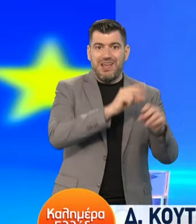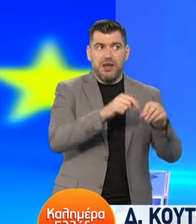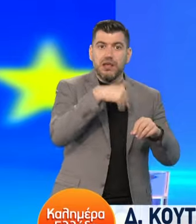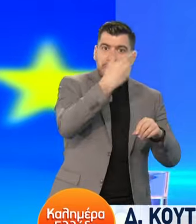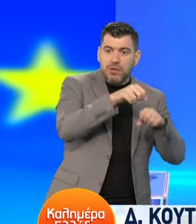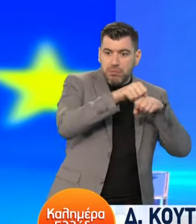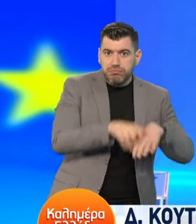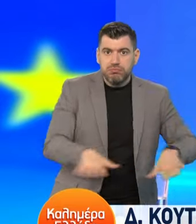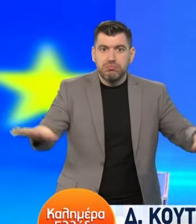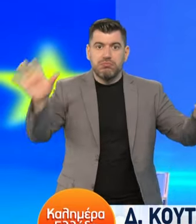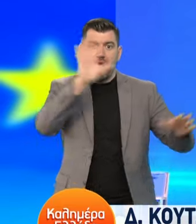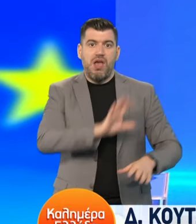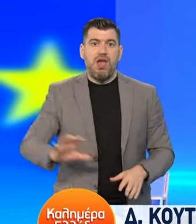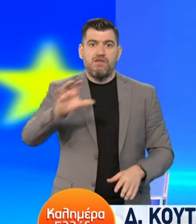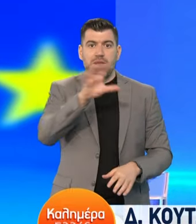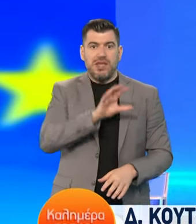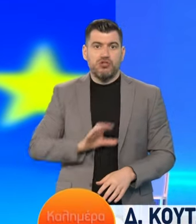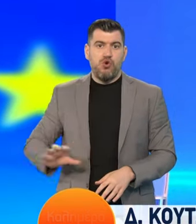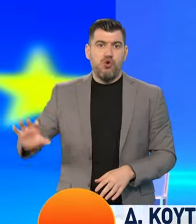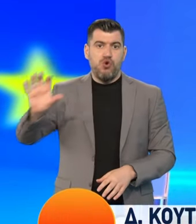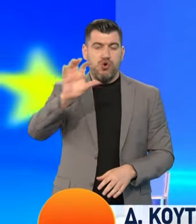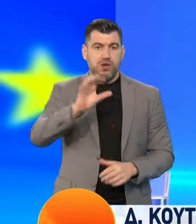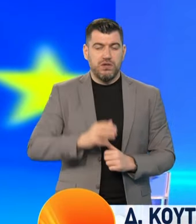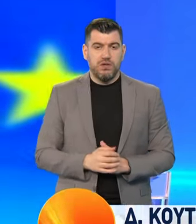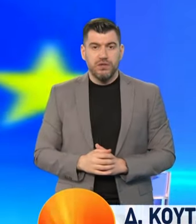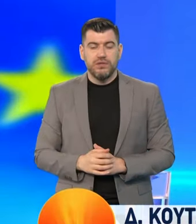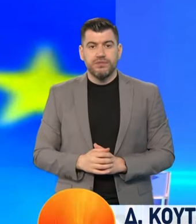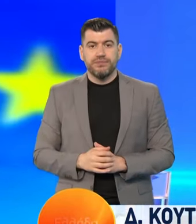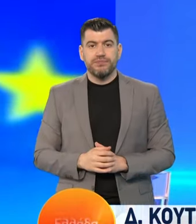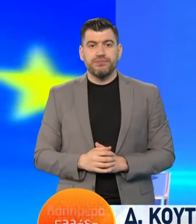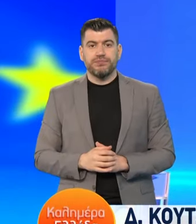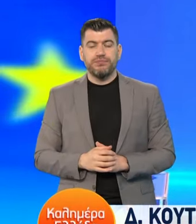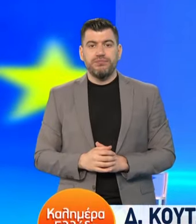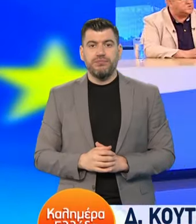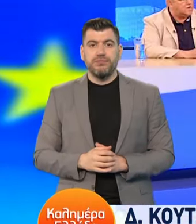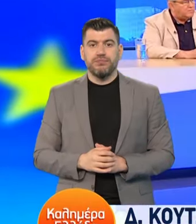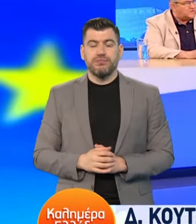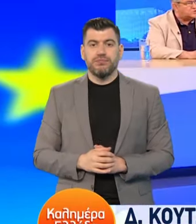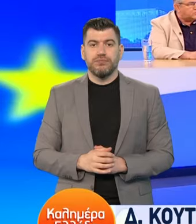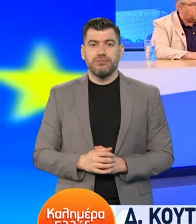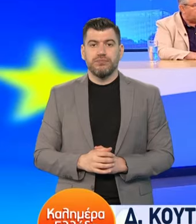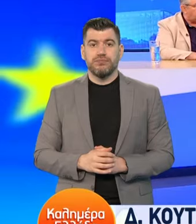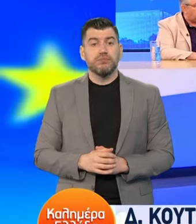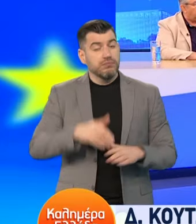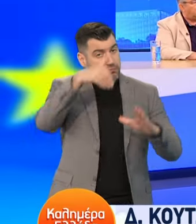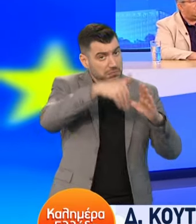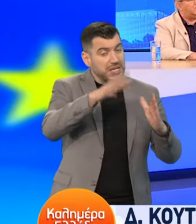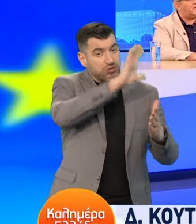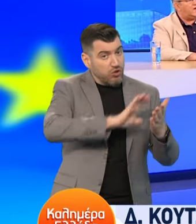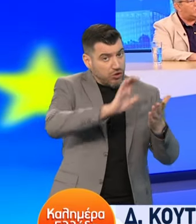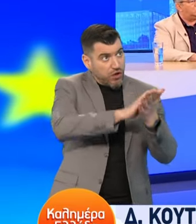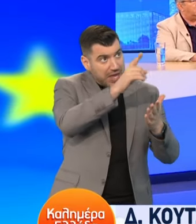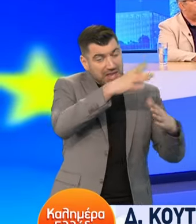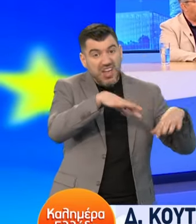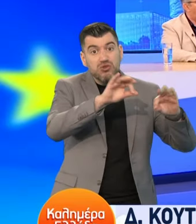συνδιαμορφώνονται με βάση τους εκπροσώπους των κομμάτων και των κυβερνήσεων της Ευρωπαϊκής Ένωσης μέσα στο Ευρωκοινοβούλιο. Και